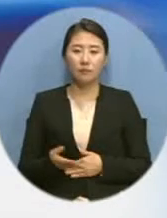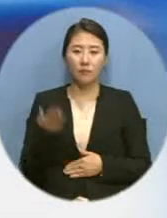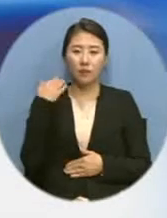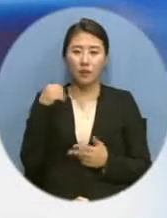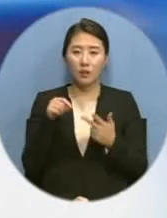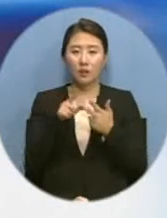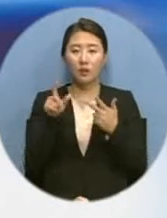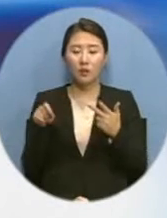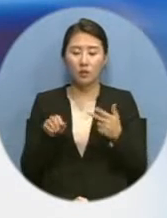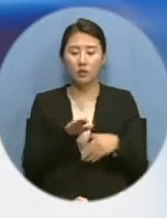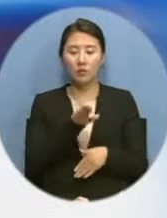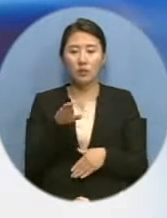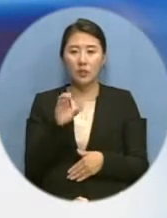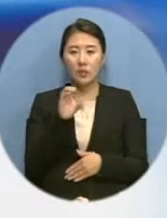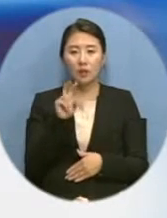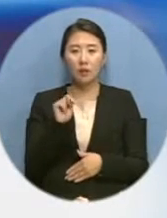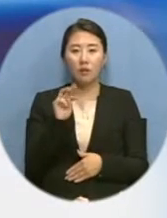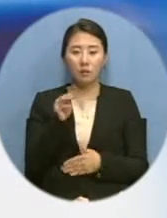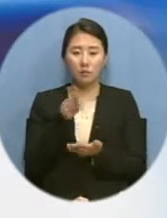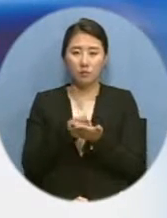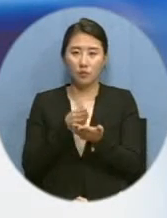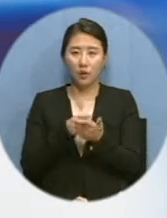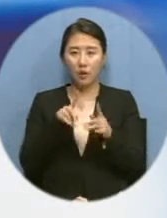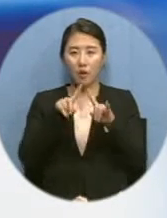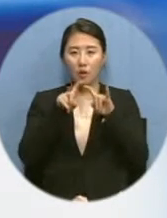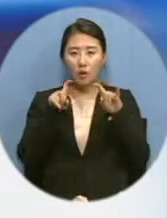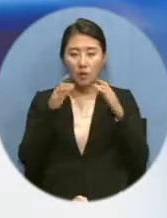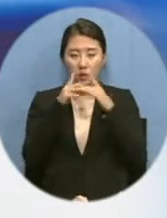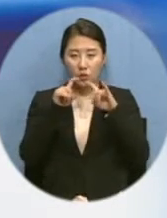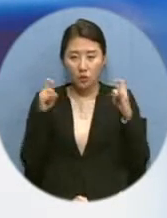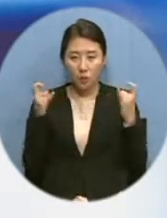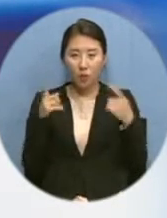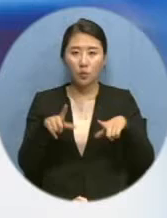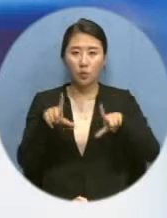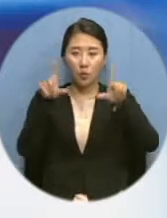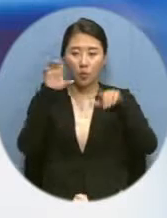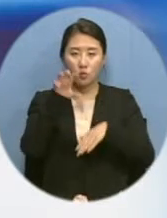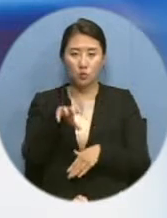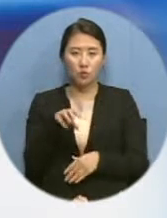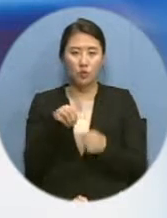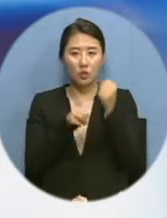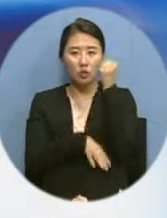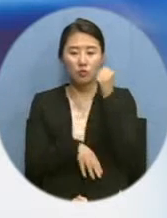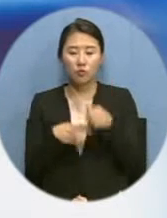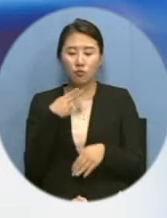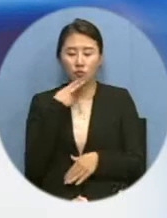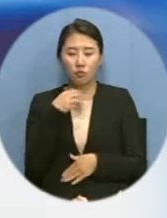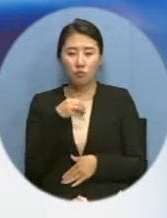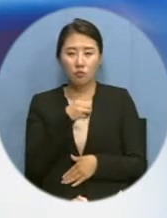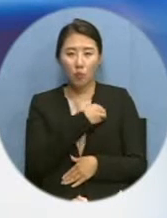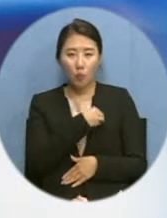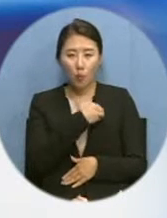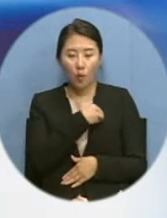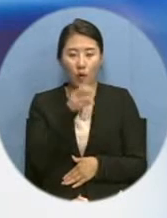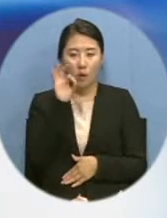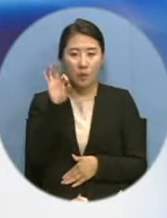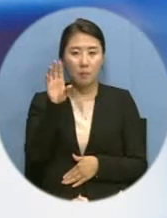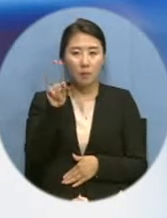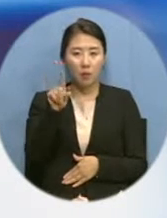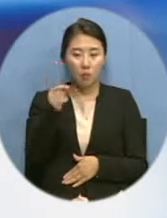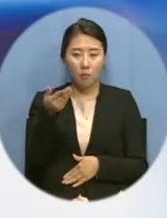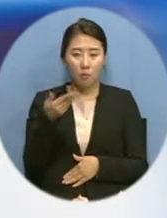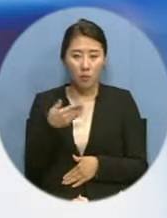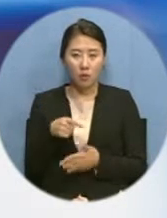지난 7월 저희 CNN 뉴스에선 성동구 체육시설에서 근거 없이 만 원의 연회비를 받고 있다고 보도해드린 적